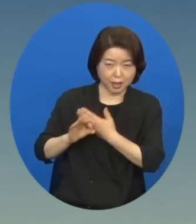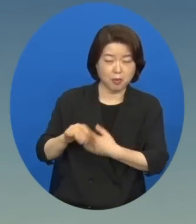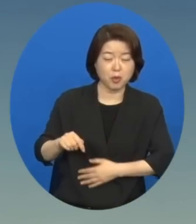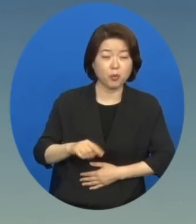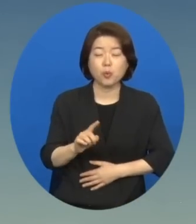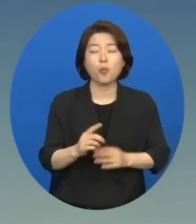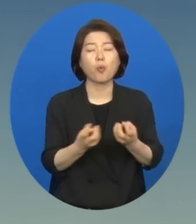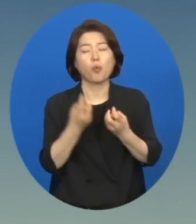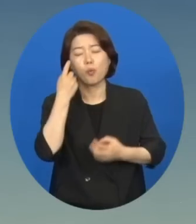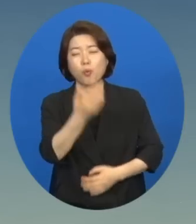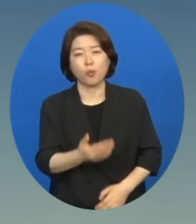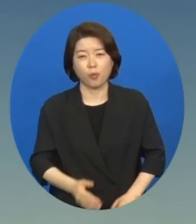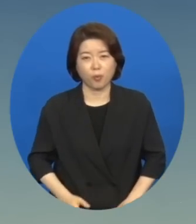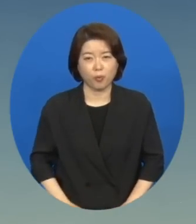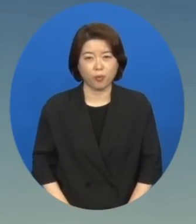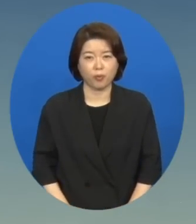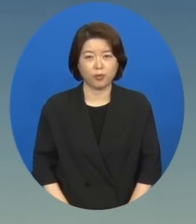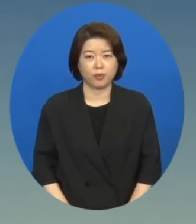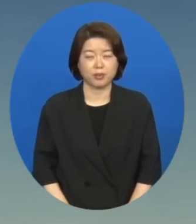그거 어떻게 하려고 그러니?